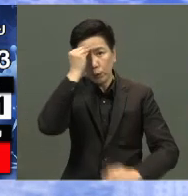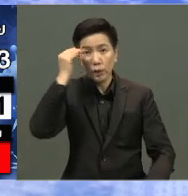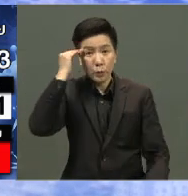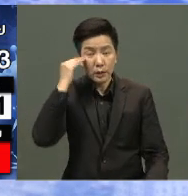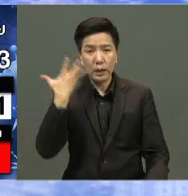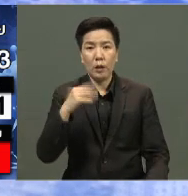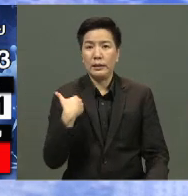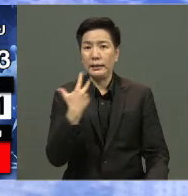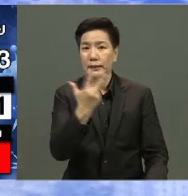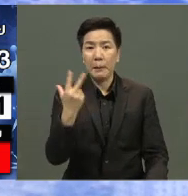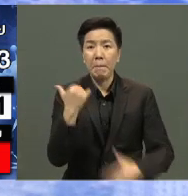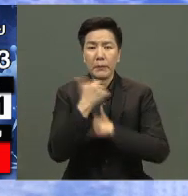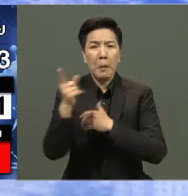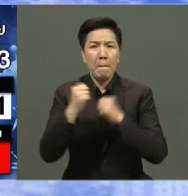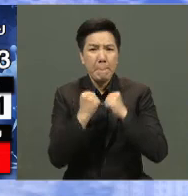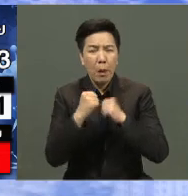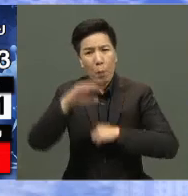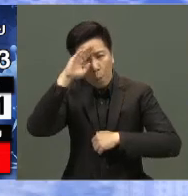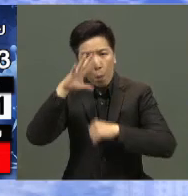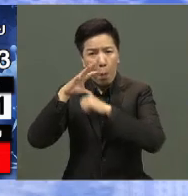คะอันนี้สุ่มสถานีแหละครับที่จะต้องคิดกันเยอะหน่อยนึงมีมาตรการกันมามากหน่อยหนึ่งเพื่อที่จะรอเราจะได้วางแผนรองรับกลุ่มผู้นี้ได้ซึ่งอาจจะมีจำนวนมากทีเดียวที่กำลังรออยู่แล้วในประเทศที่ก็บอกว่าหลักๆตอนนี้ถ้าคิดถึงประเทศจีนญี่ปุ่นเกาหลีสามประเทศนี้ซึ่งก็เป็นประเทศหลักๆที่เดินทางเข้ามาในประเทศไทยจำนวนมากถ้ามองดูรักษาประเทศหลักๆเหล่านี้แล้วตอนนี้ทั้ง3ประเทศก็พยามควบคุมดูแลในเรื่องของมาตรฐานการควบคุมโรคของประเทศเท่าอย่างเต็มที่ด้วยเหมือนกันก็มีความเป็นไปได้สูงนะครับที่เราจะได้มีการดูแลพวกเขาแล้วเขาก็จะต้องดูแลพวกเราในลักษณะของทั้งสองประเทศที่เป็นคู่ประเทศที่เรียกว่าทบอาร์เบอร์นี้